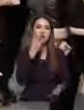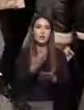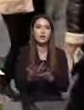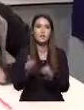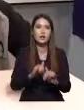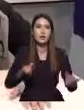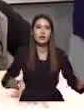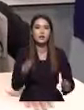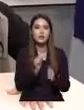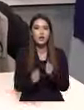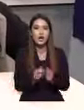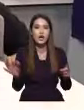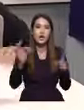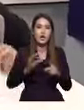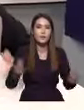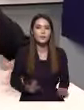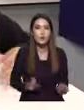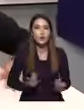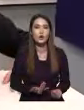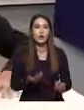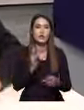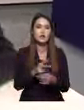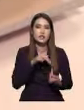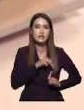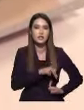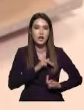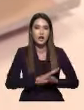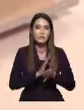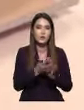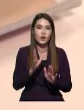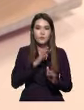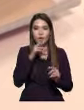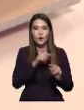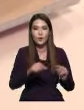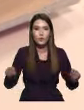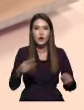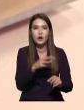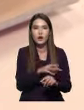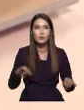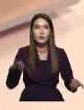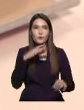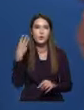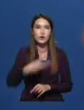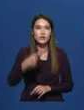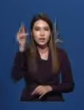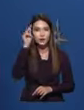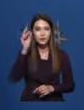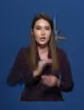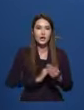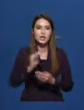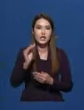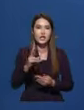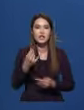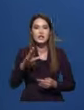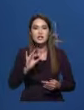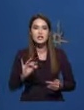қалыптастыруды өмірлік мақсат еткен қордың істеген еңбегі ұшан теңіз. Осы уақытқа дейін ел аумағында 32 білім инновация